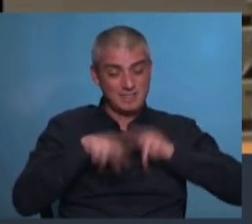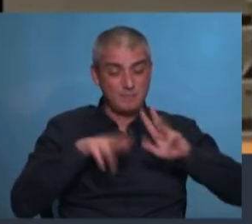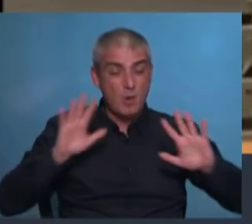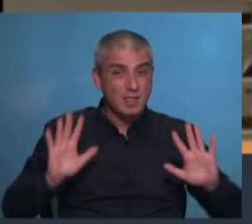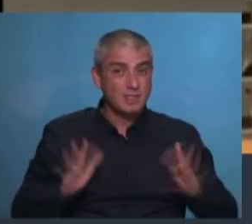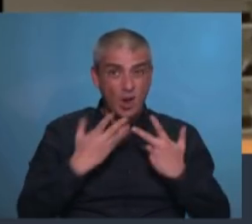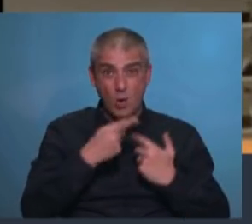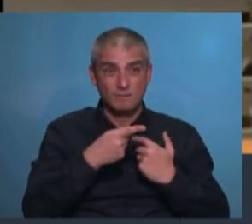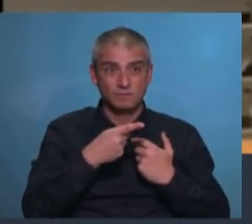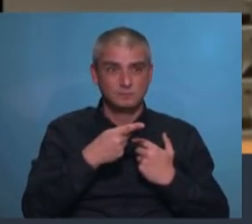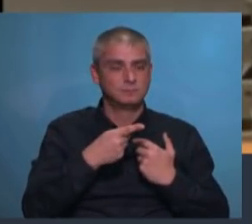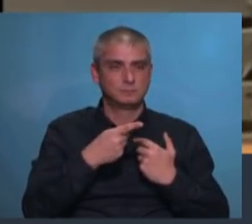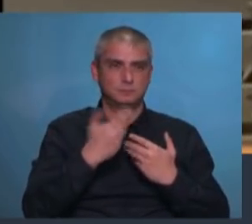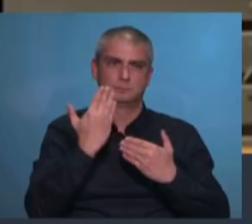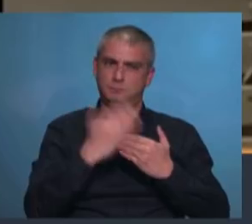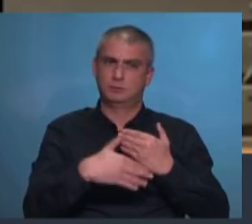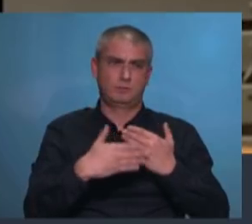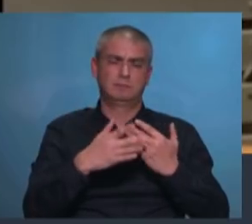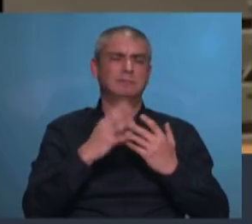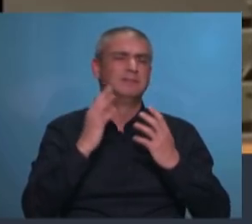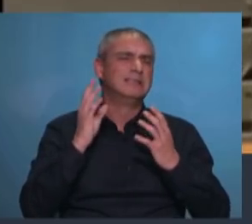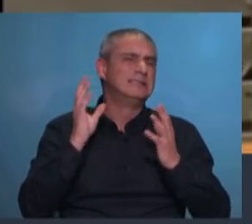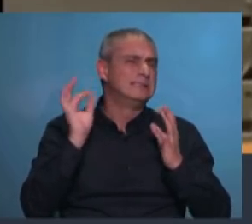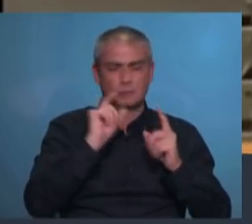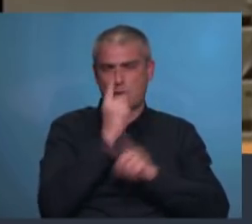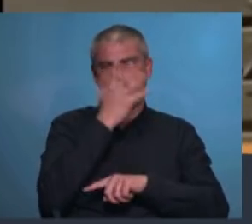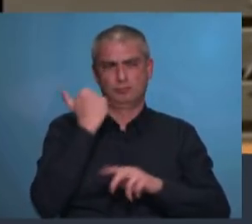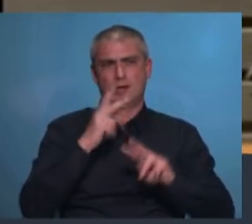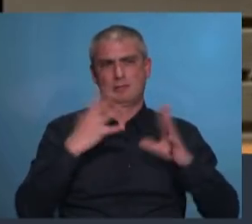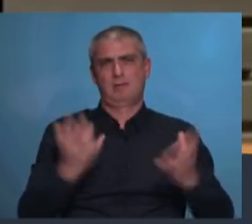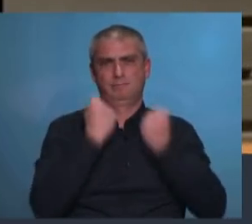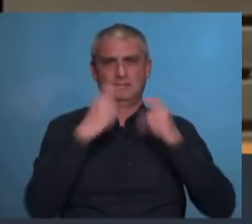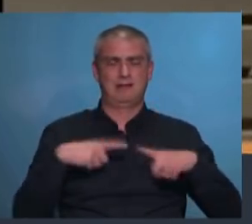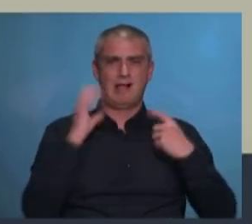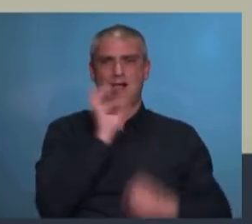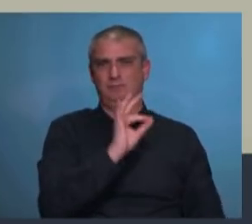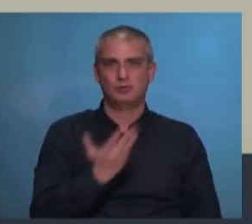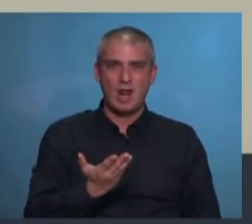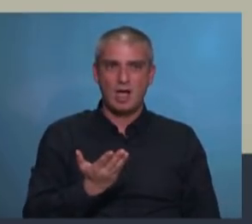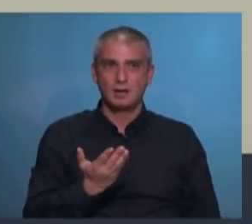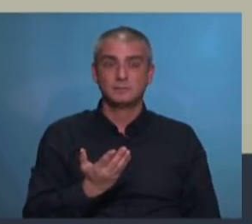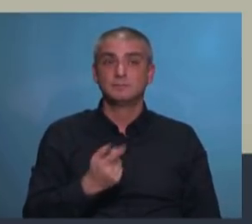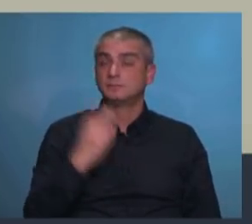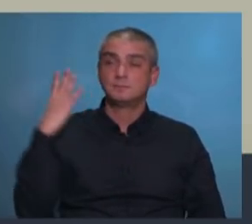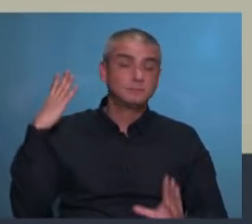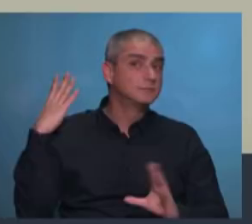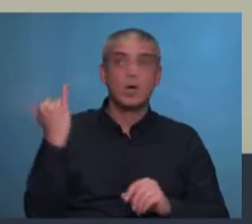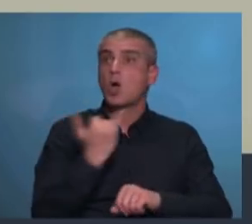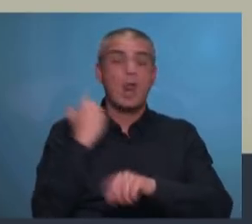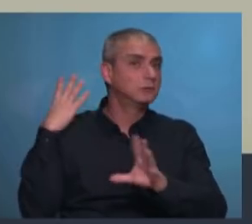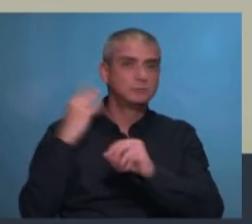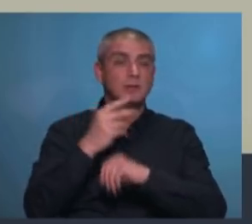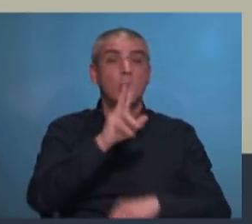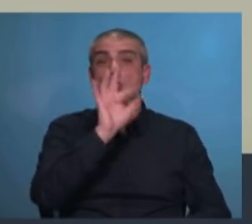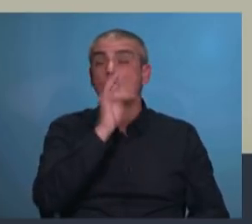ראשונה, שבסופו של דבר סביר מאוד להניח הייתה מצילה את חייה. ולאורך כל הזמן הזה, תוהר